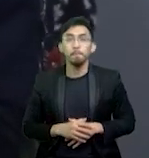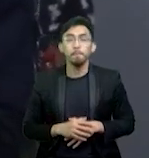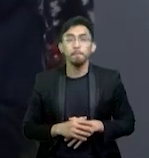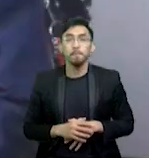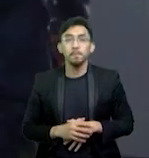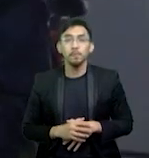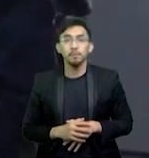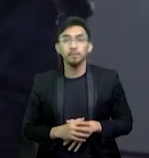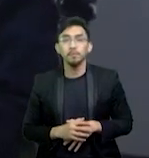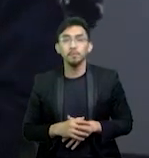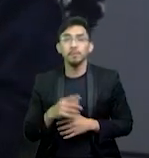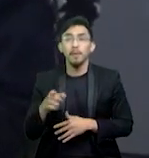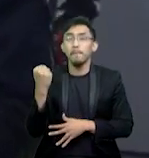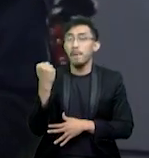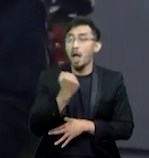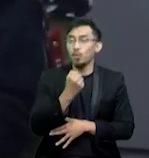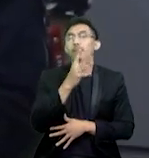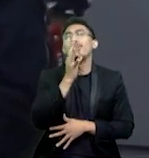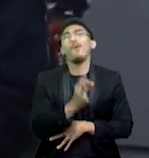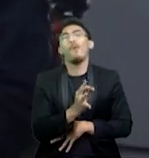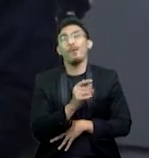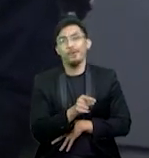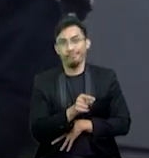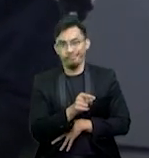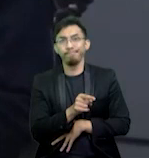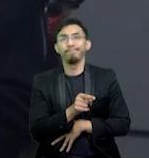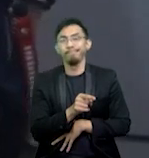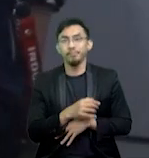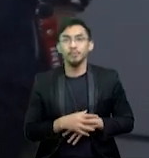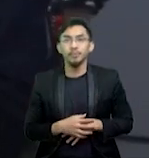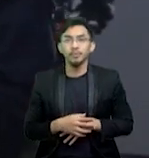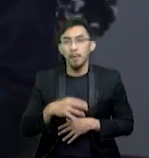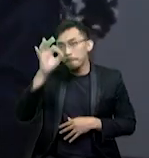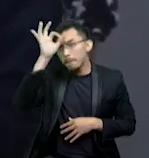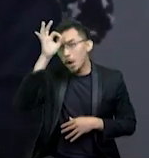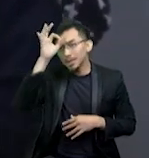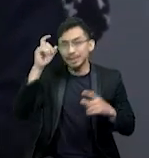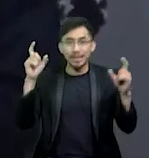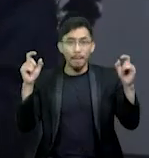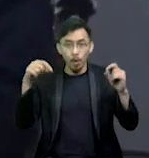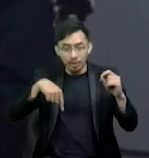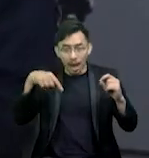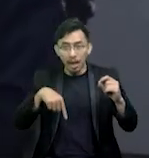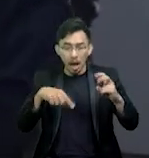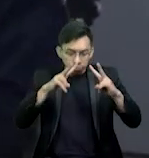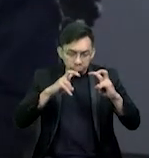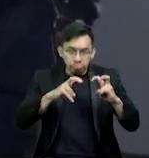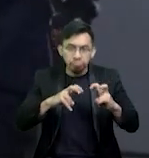laporan yang kami terima hari ini Polres Cirebon telah melakukan gelar perkara dan langsung menetapkan